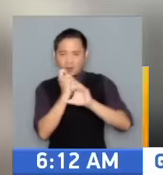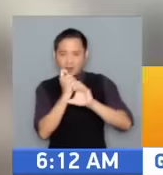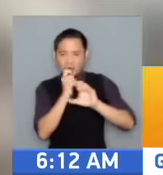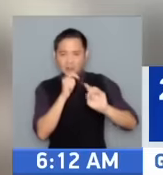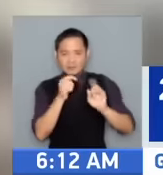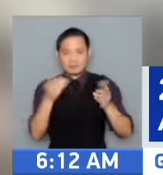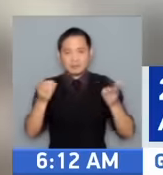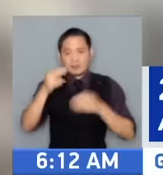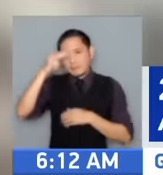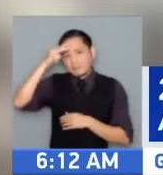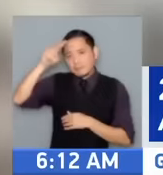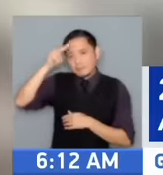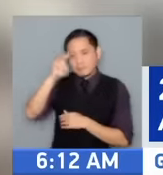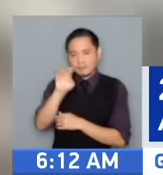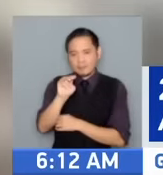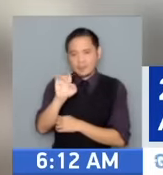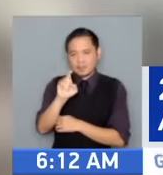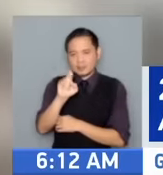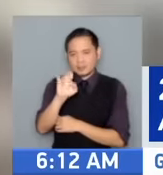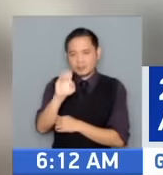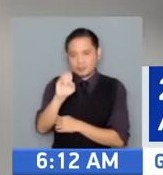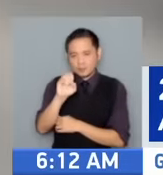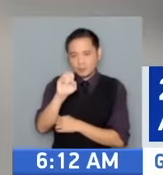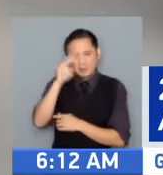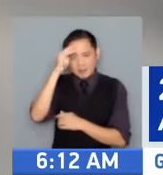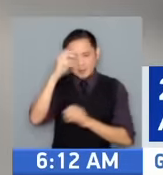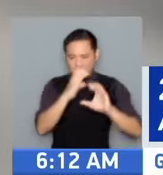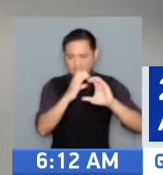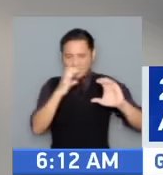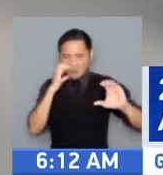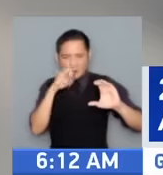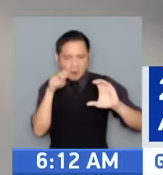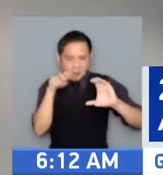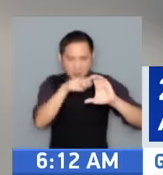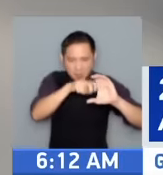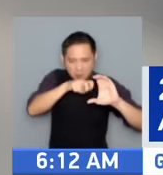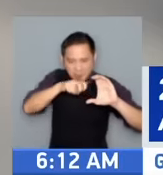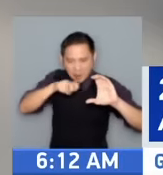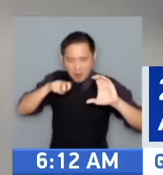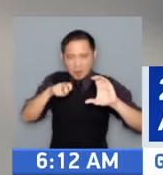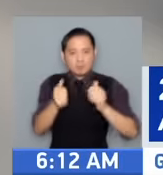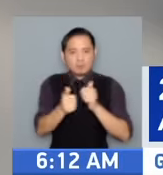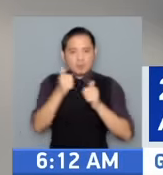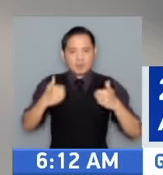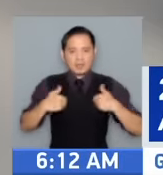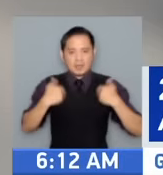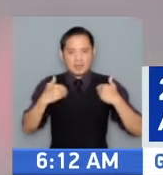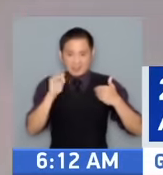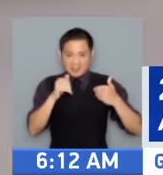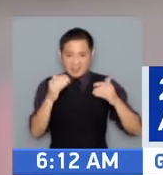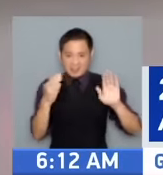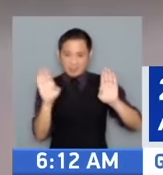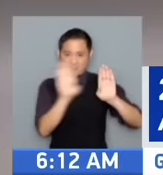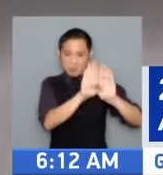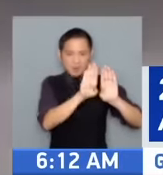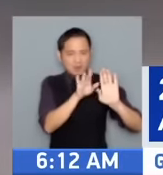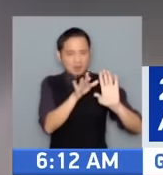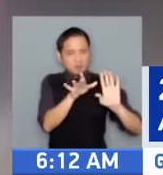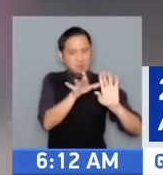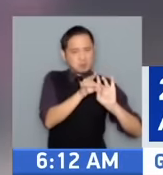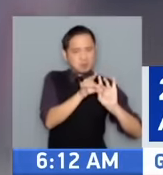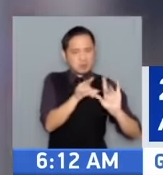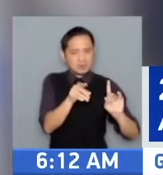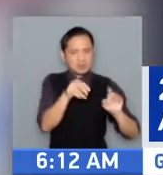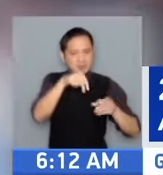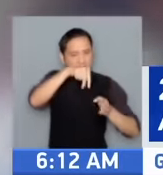sa kanila mga menor de edad. Ayon sa mga otoridad, nadatnan nilang nakalock ang trailer habang nasa loob ang mga migrant na mula sa